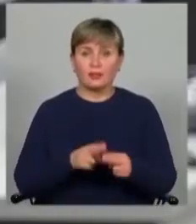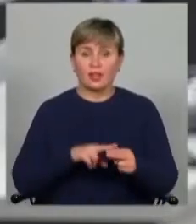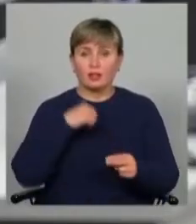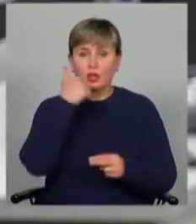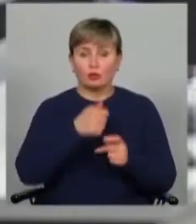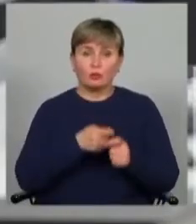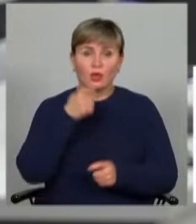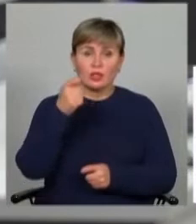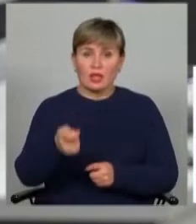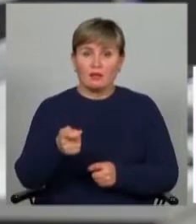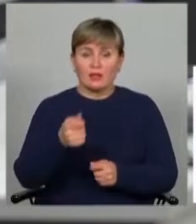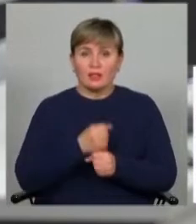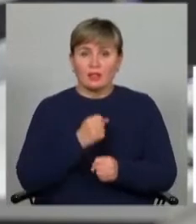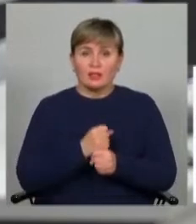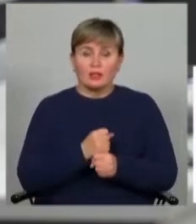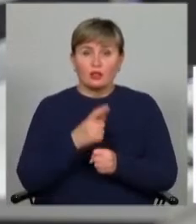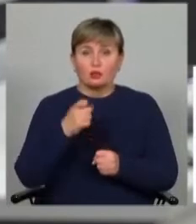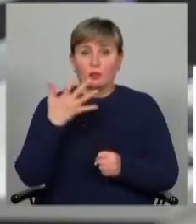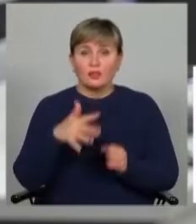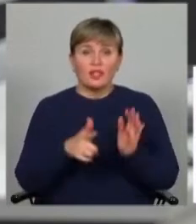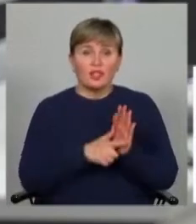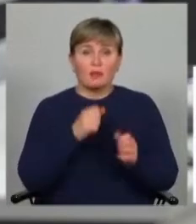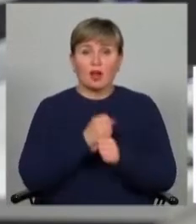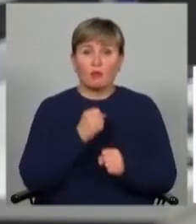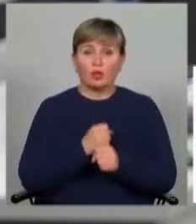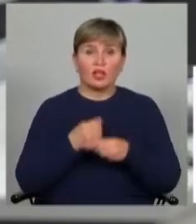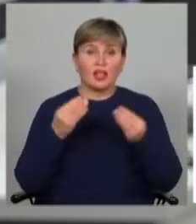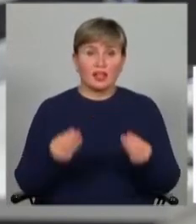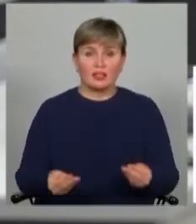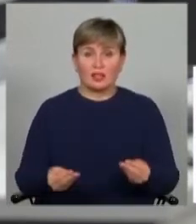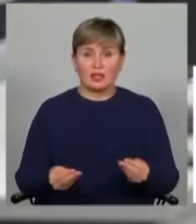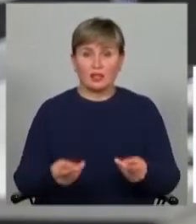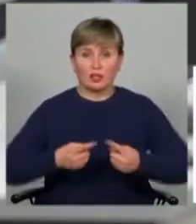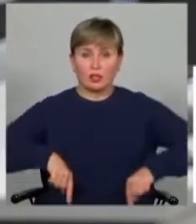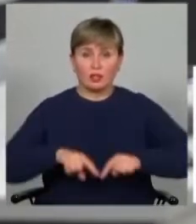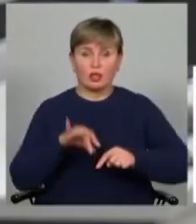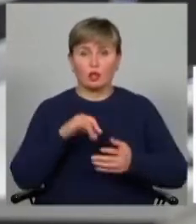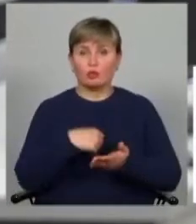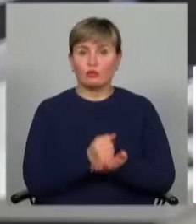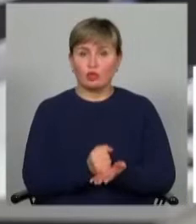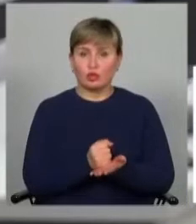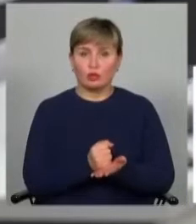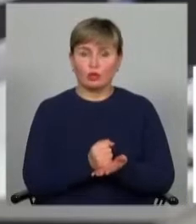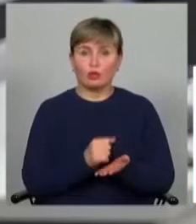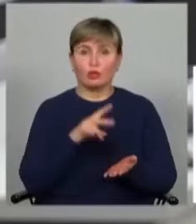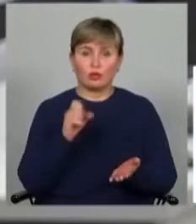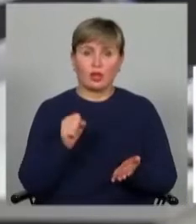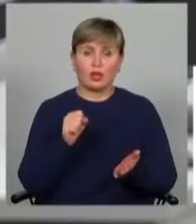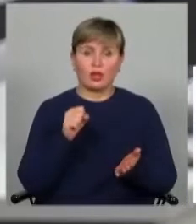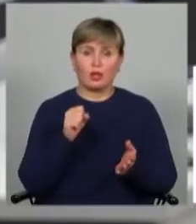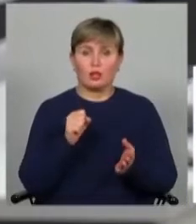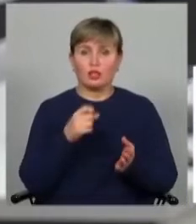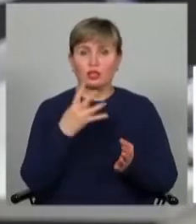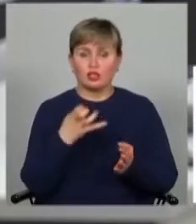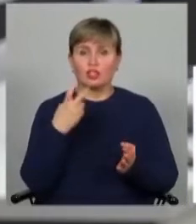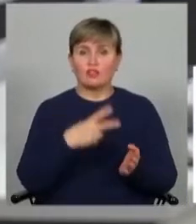подали заявки 157 работодателей. Утверждено на